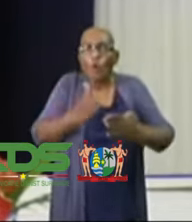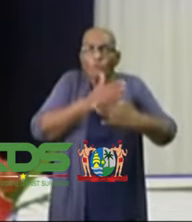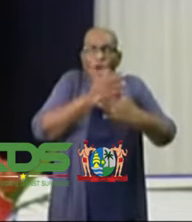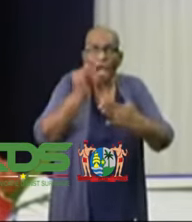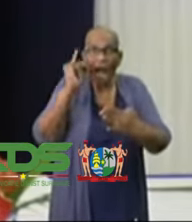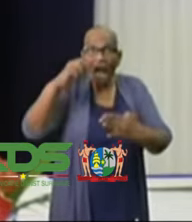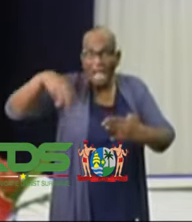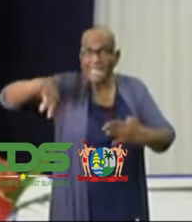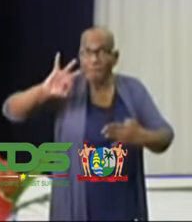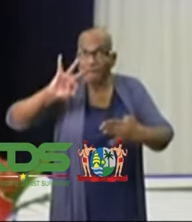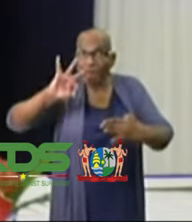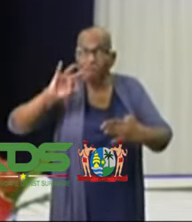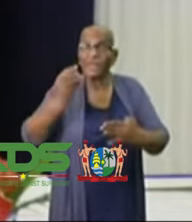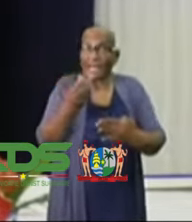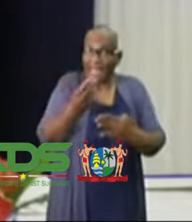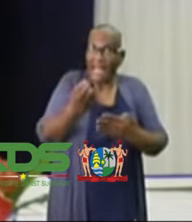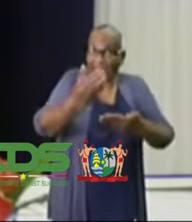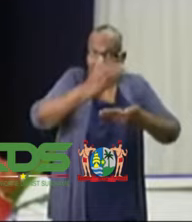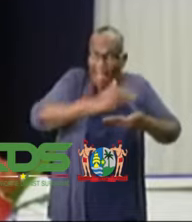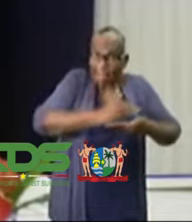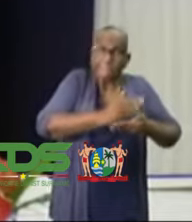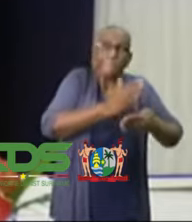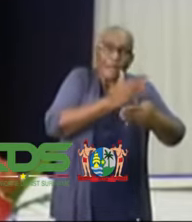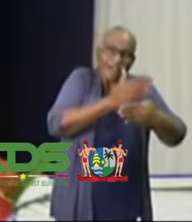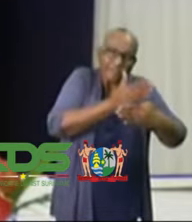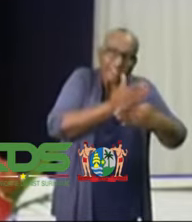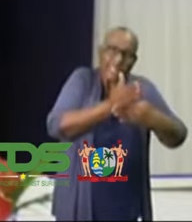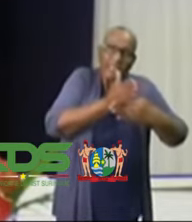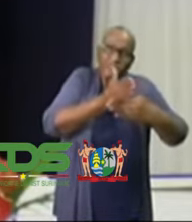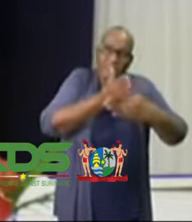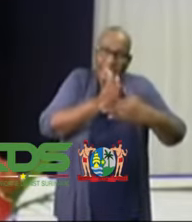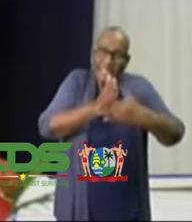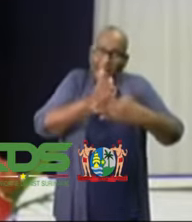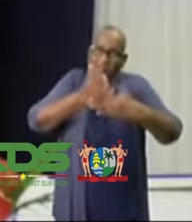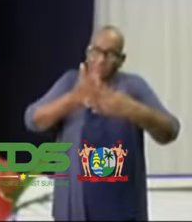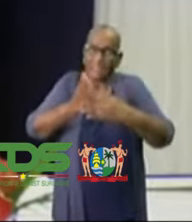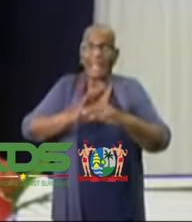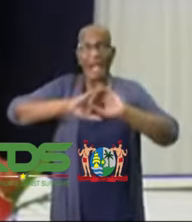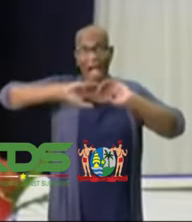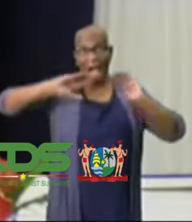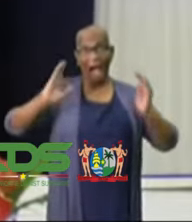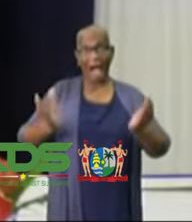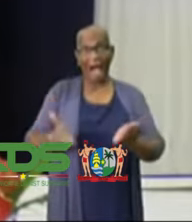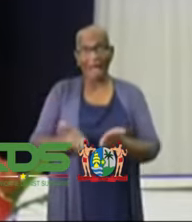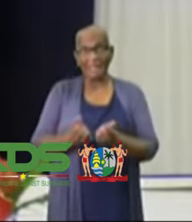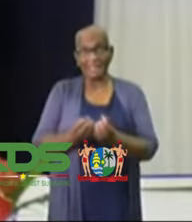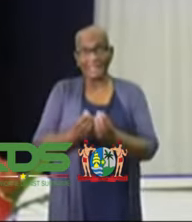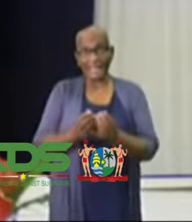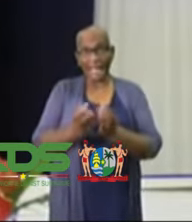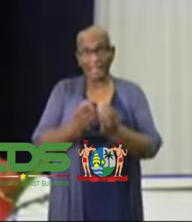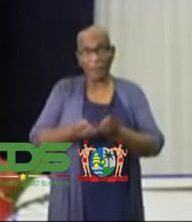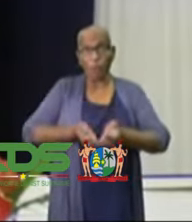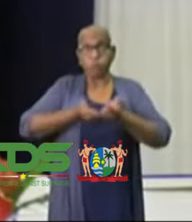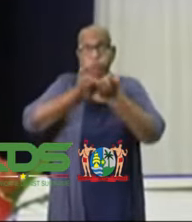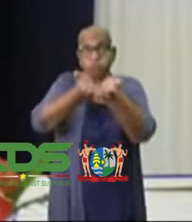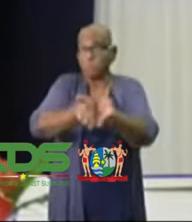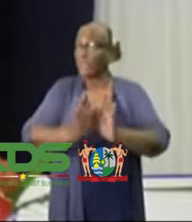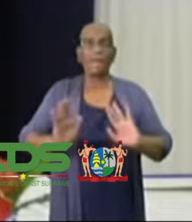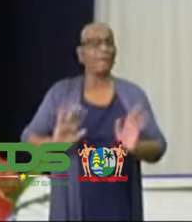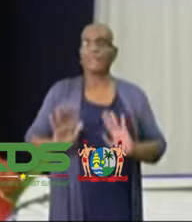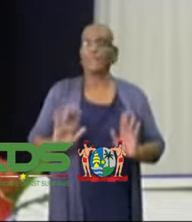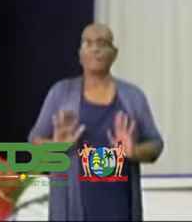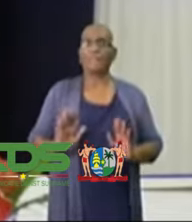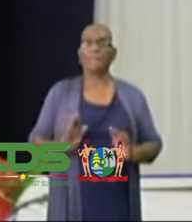Een bedrag van 200 miljoen is gereserveerd voor die begrotingssteun. Want al die andere gelden, die